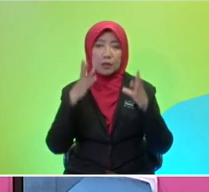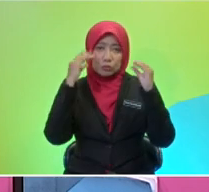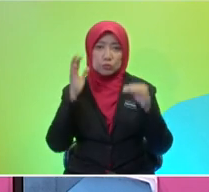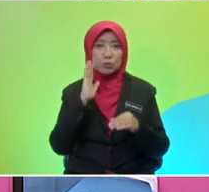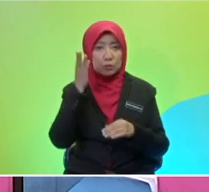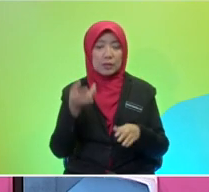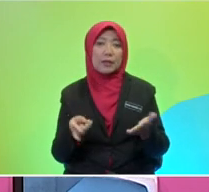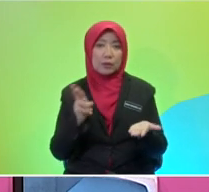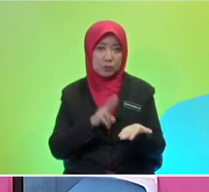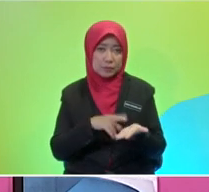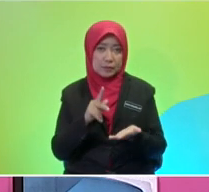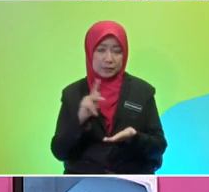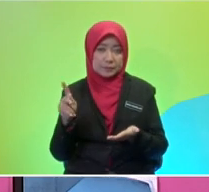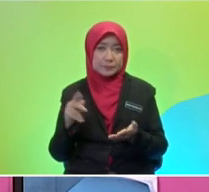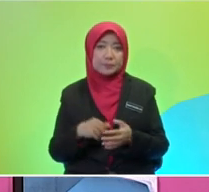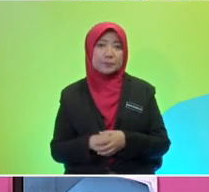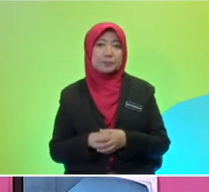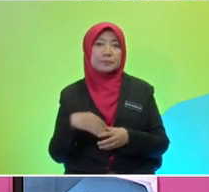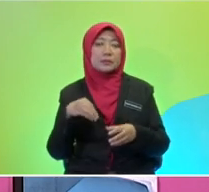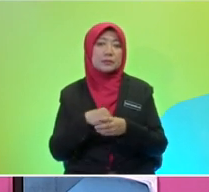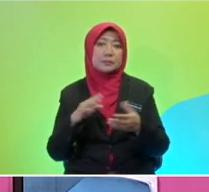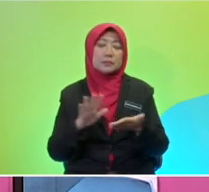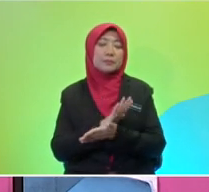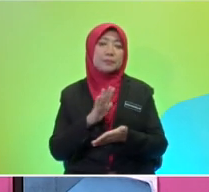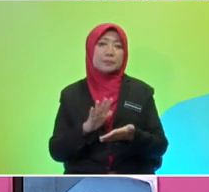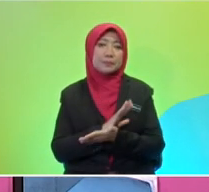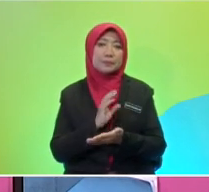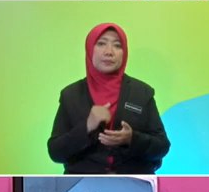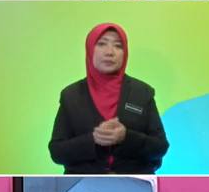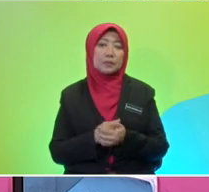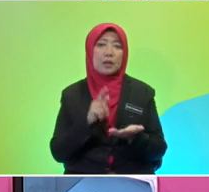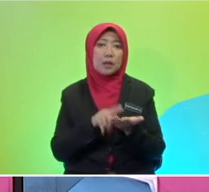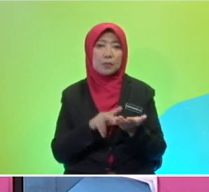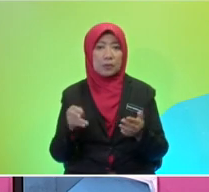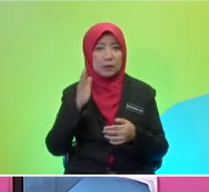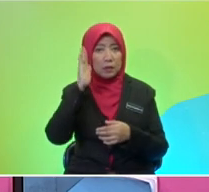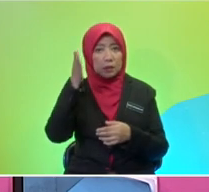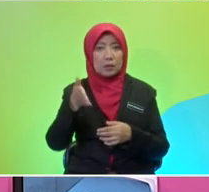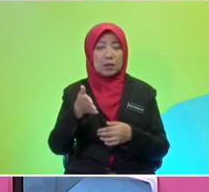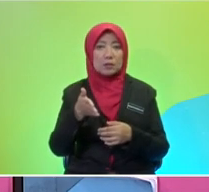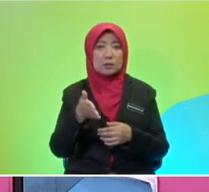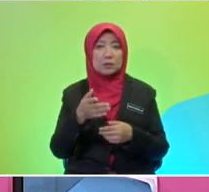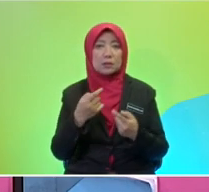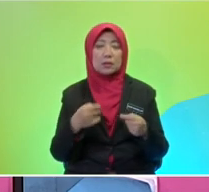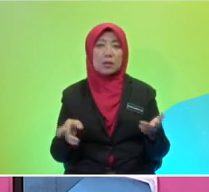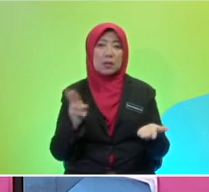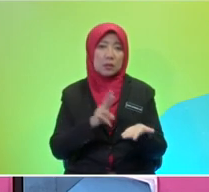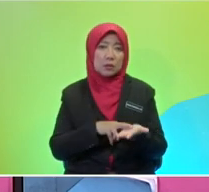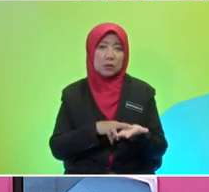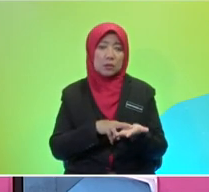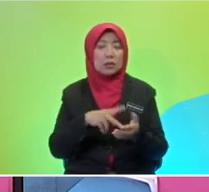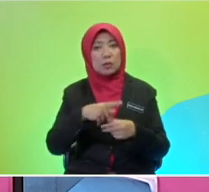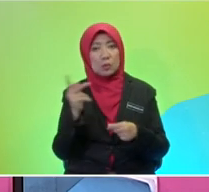pelaporan Kemudian pada akhir pembelajaran laporan akan yang telah direkotkan ini akan